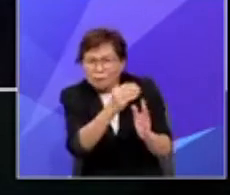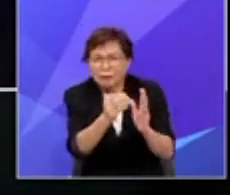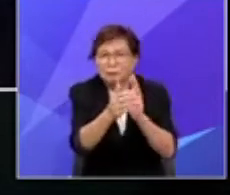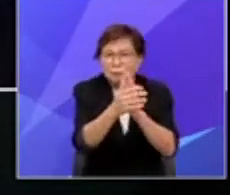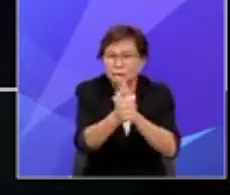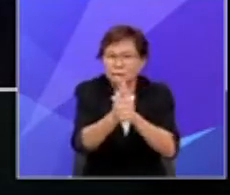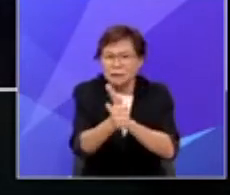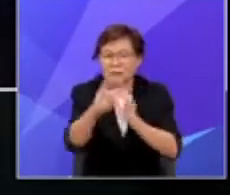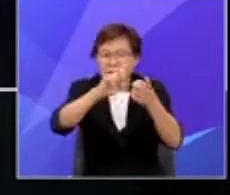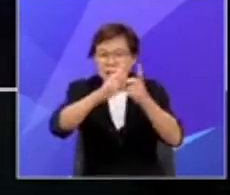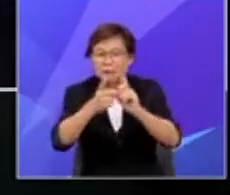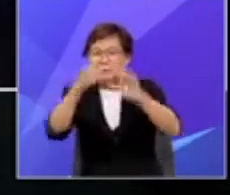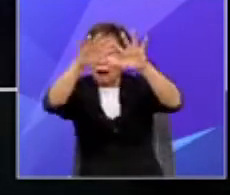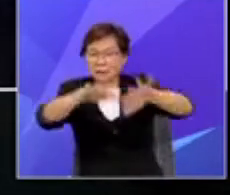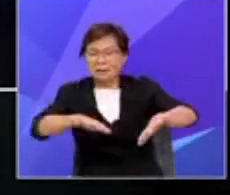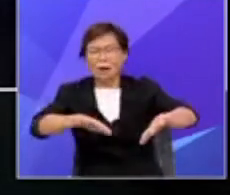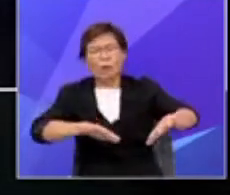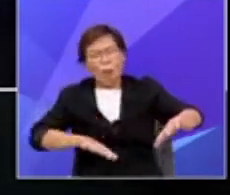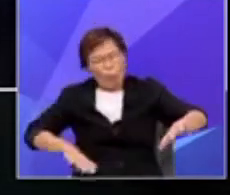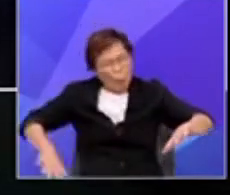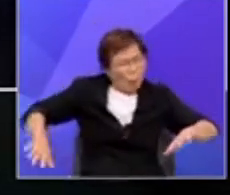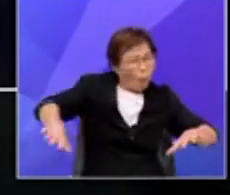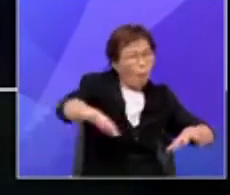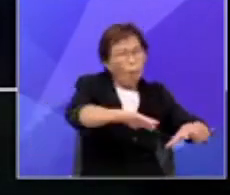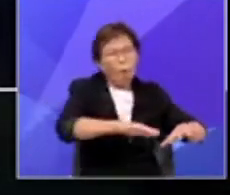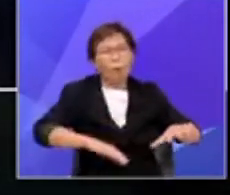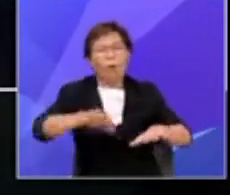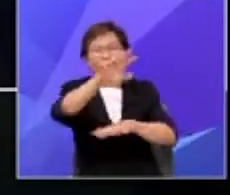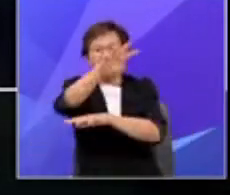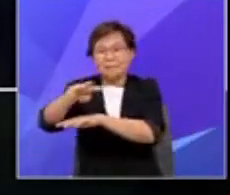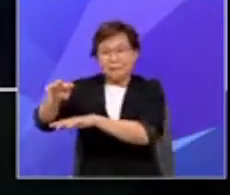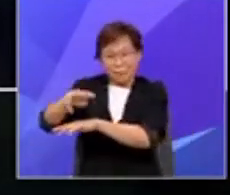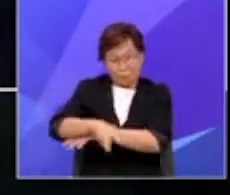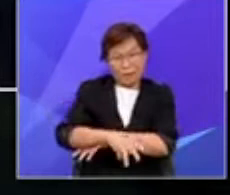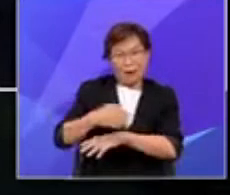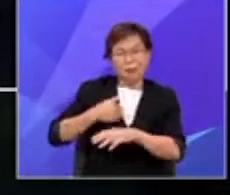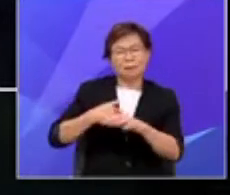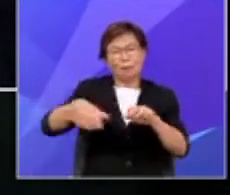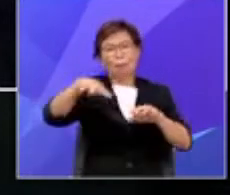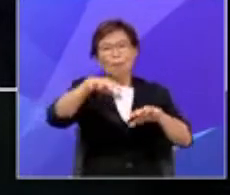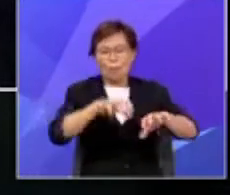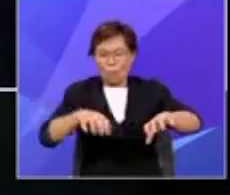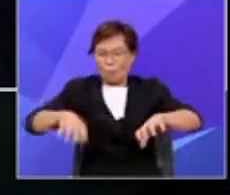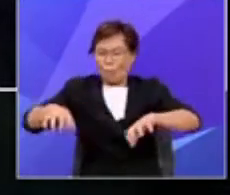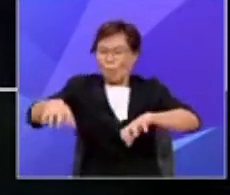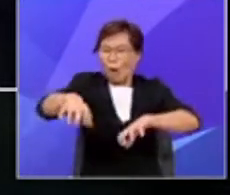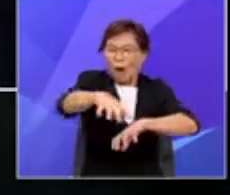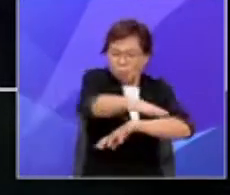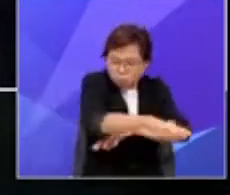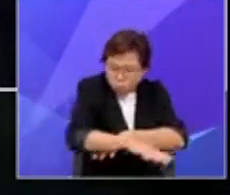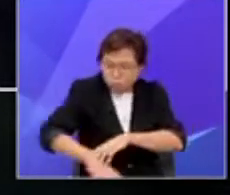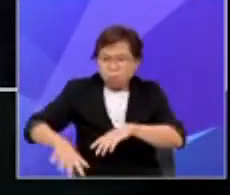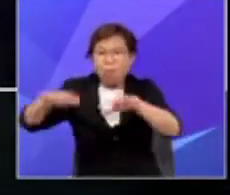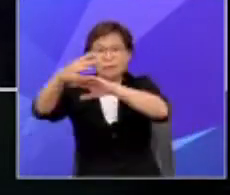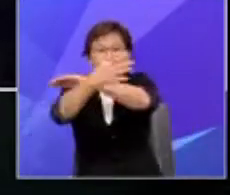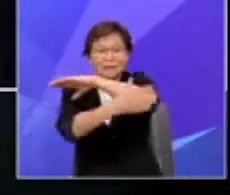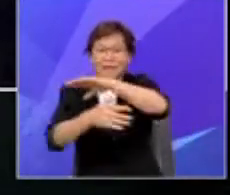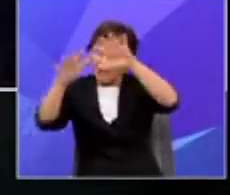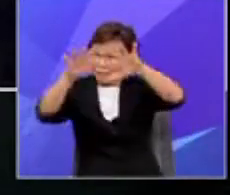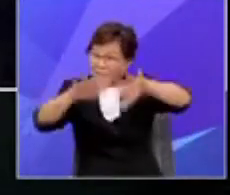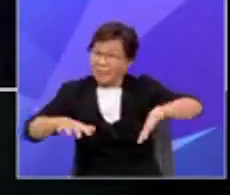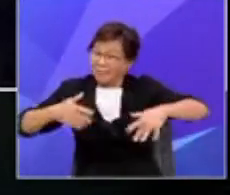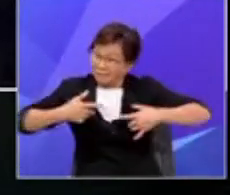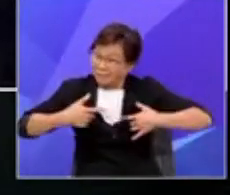di ASEAN secara keseluruhan eh yia Dedi serate Danau Asian